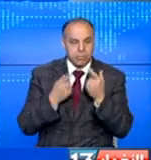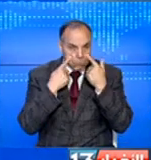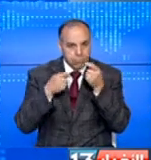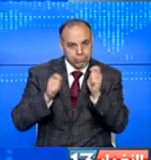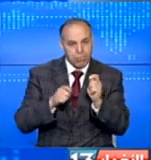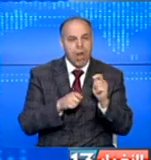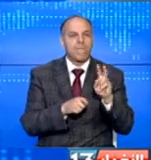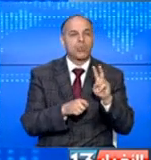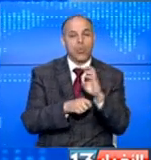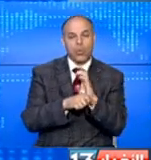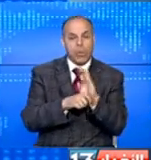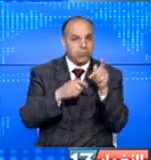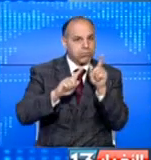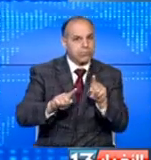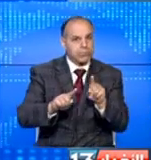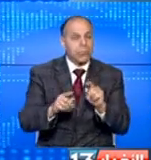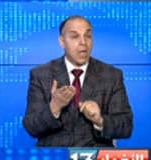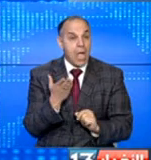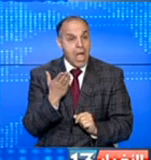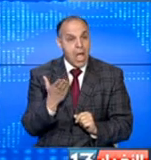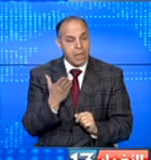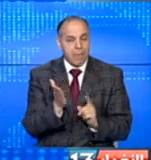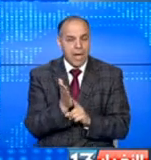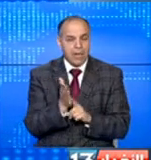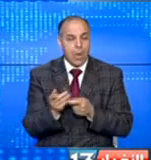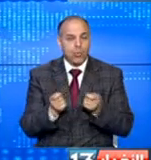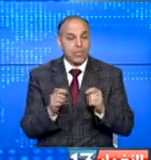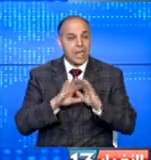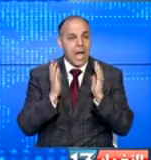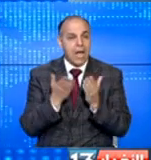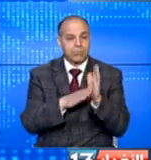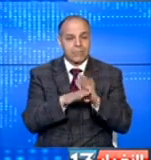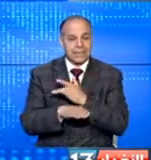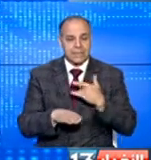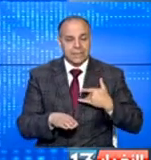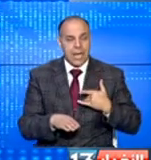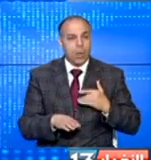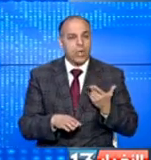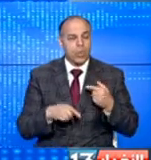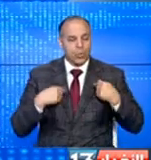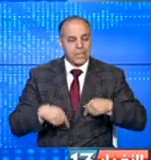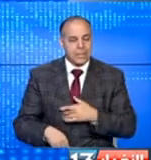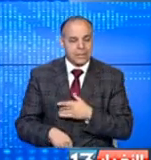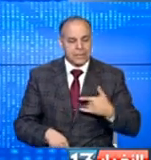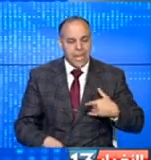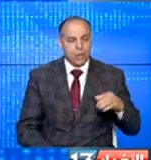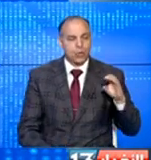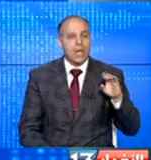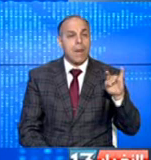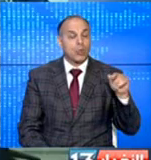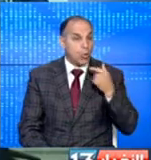من فيروس كورونا والتصدي له. هذا ما أكده مدير عام الرعاية الصحية الأساسية بوزارة الصحة شكري